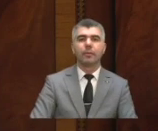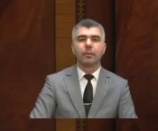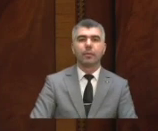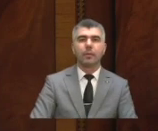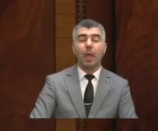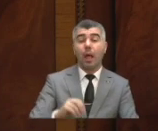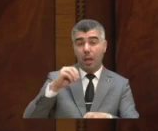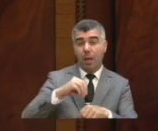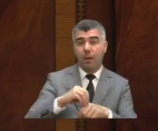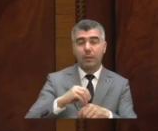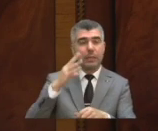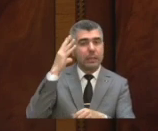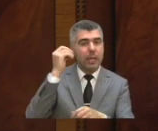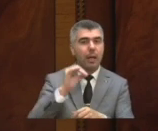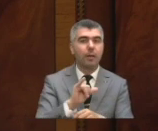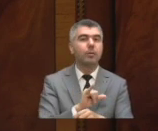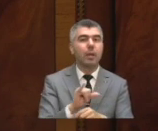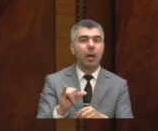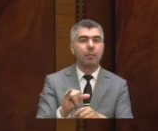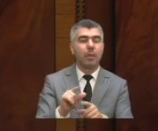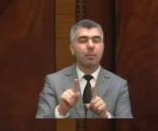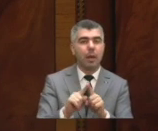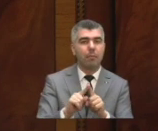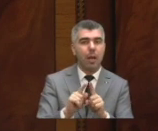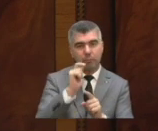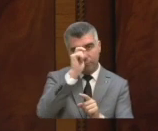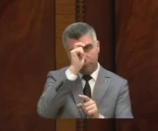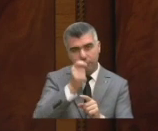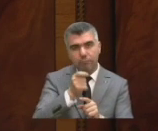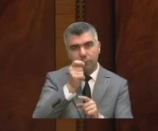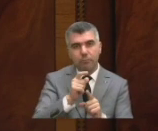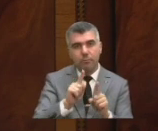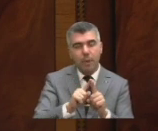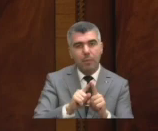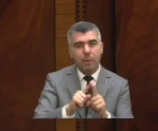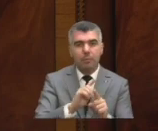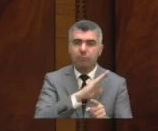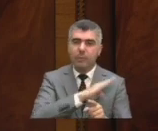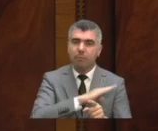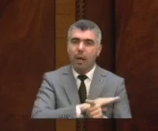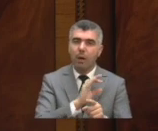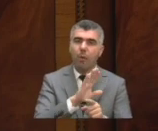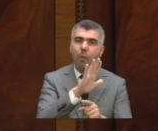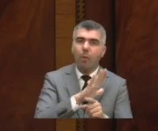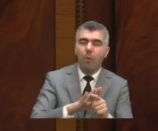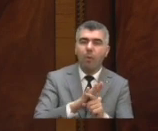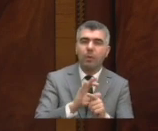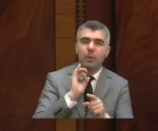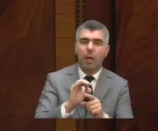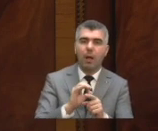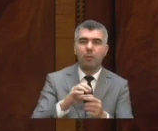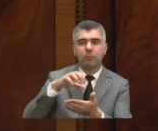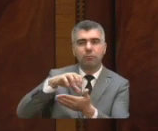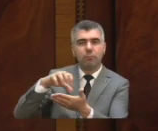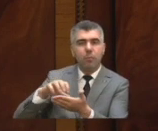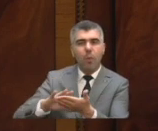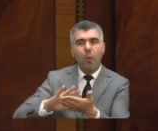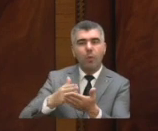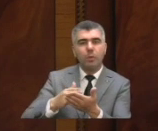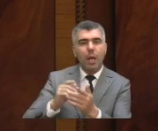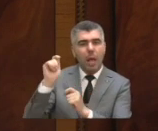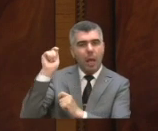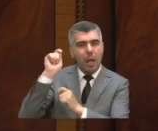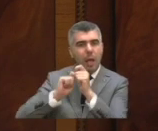يفوتني ان انوه بالمجهودات الجباره وتضحيات الجسام التي تبدلها كل مكونات القوات